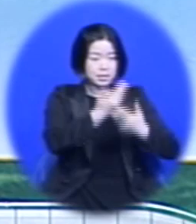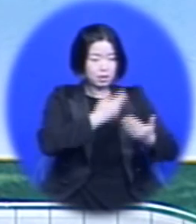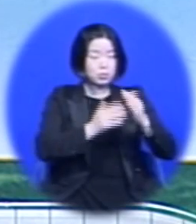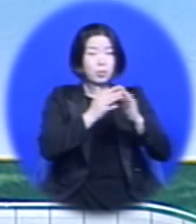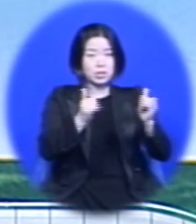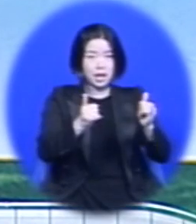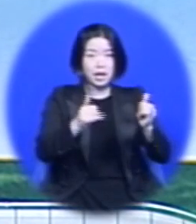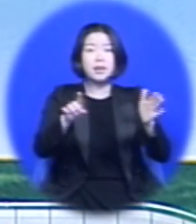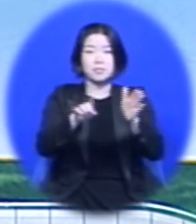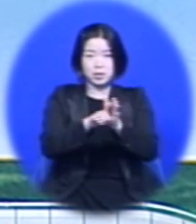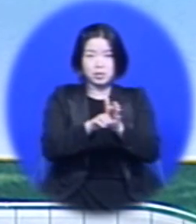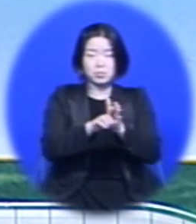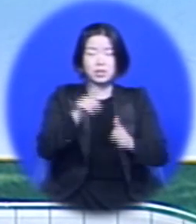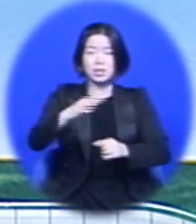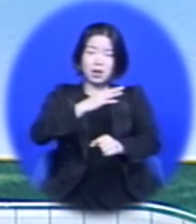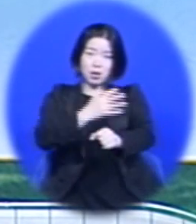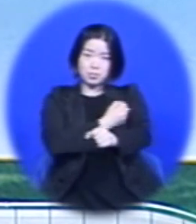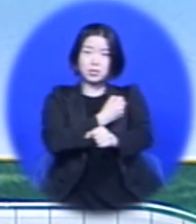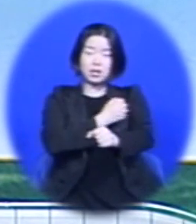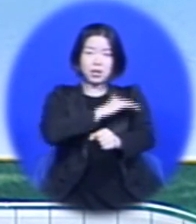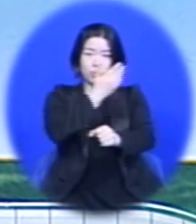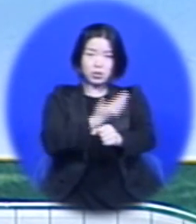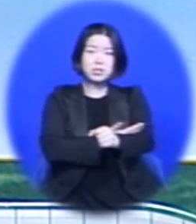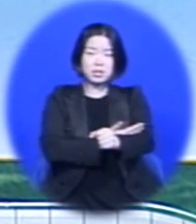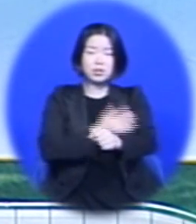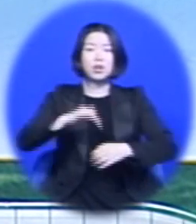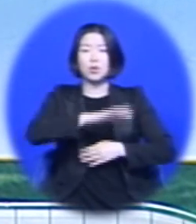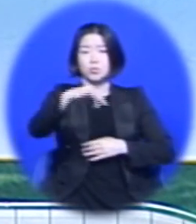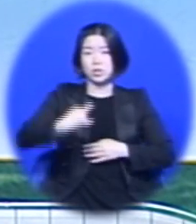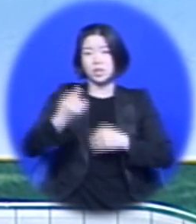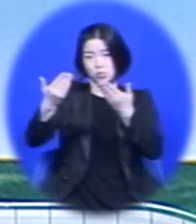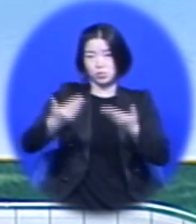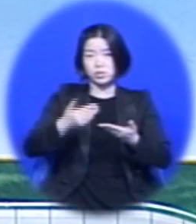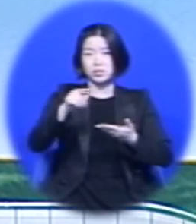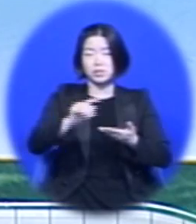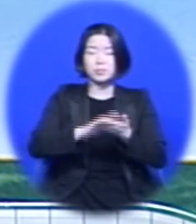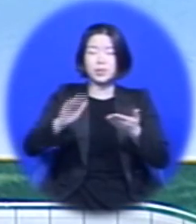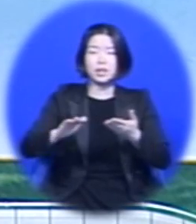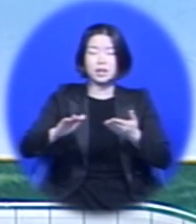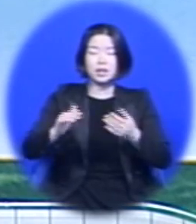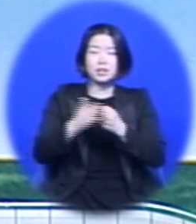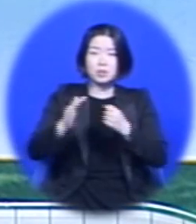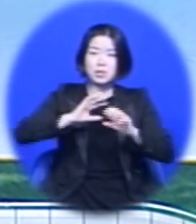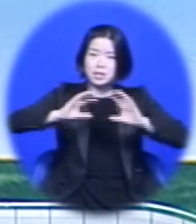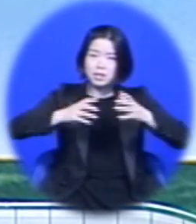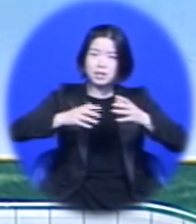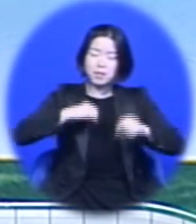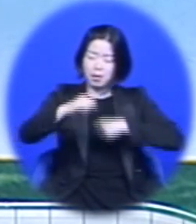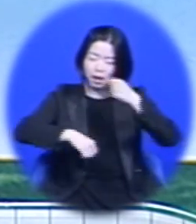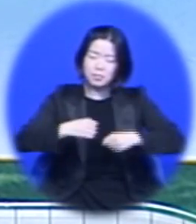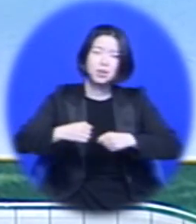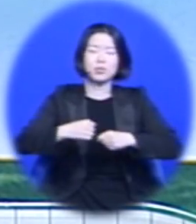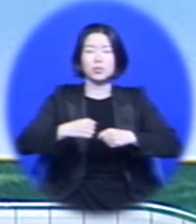믿음을, 이 엄청난 권세를 우리에게 주신 거예요. 그래서 세상을 함부로 살지 못하게 하는